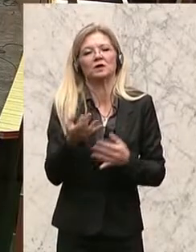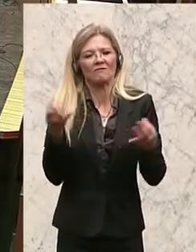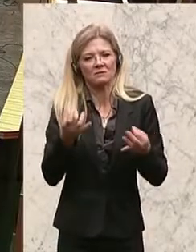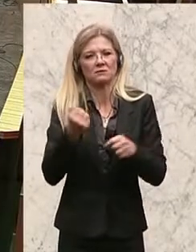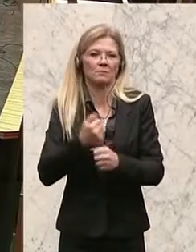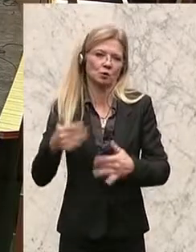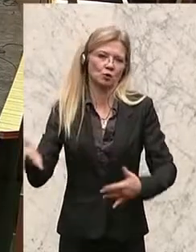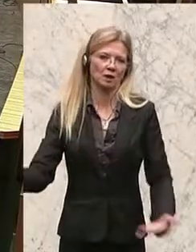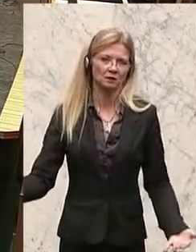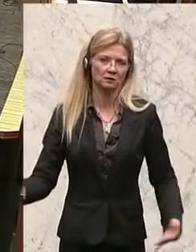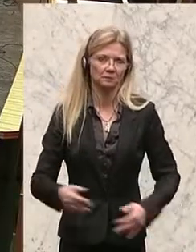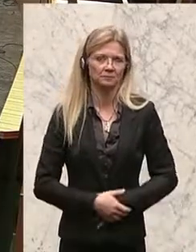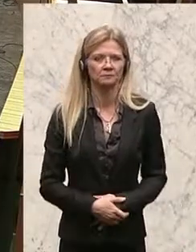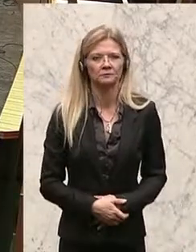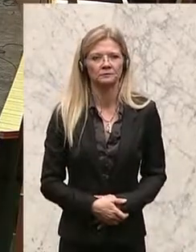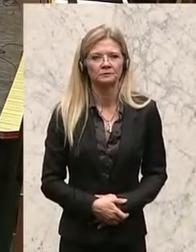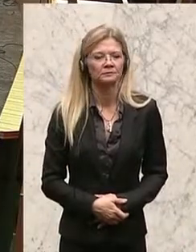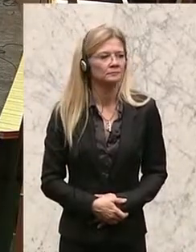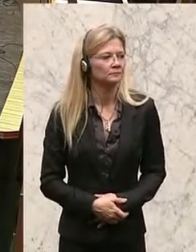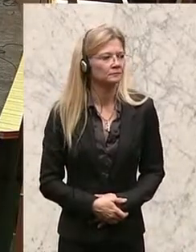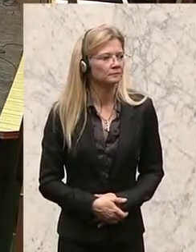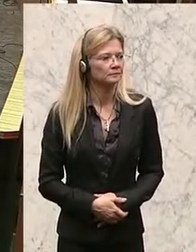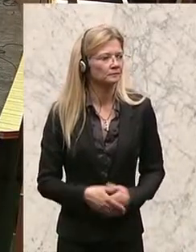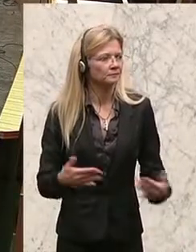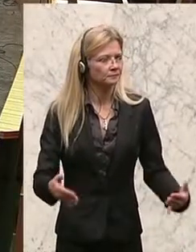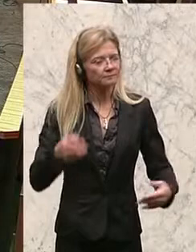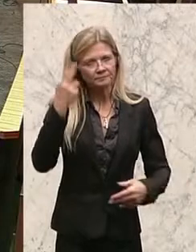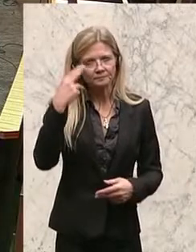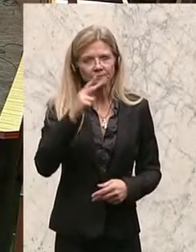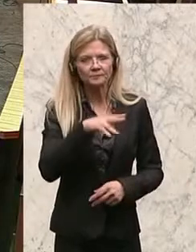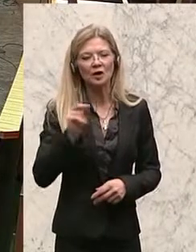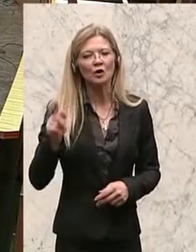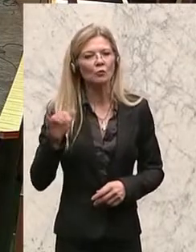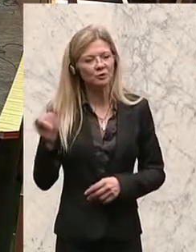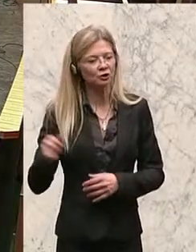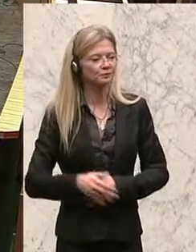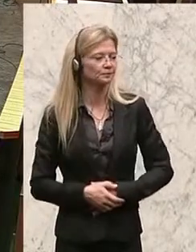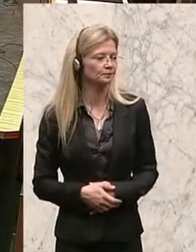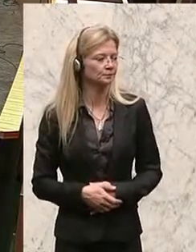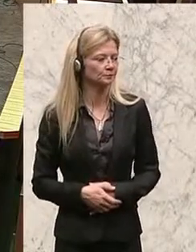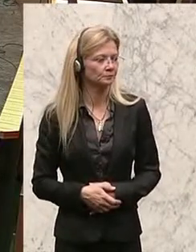Belakovic-Hinewein von der FPÖ wirft der SPÖ vor, die österreichischen Arbeitnehmer nicht richtig schützen zu